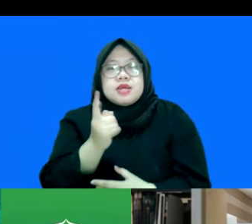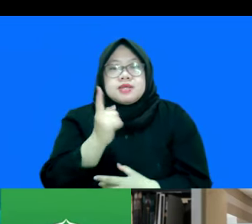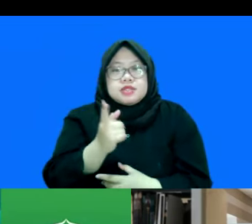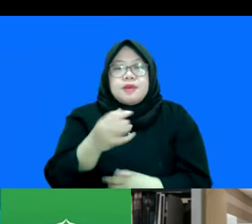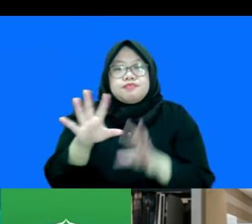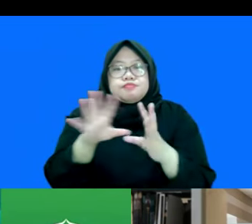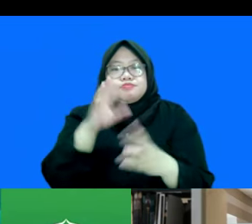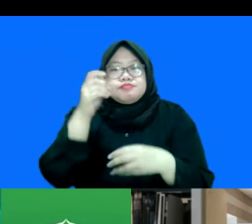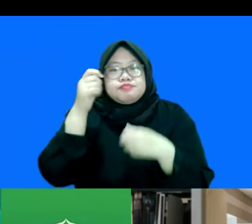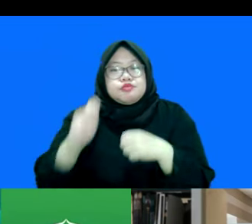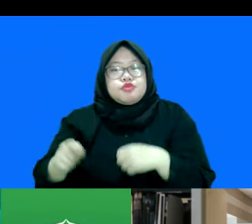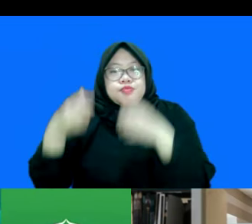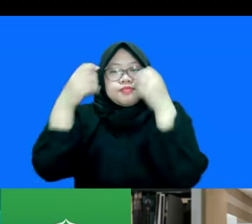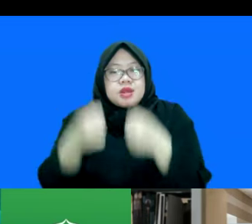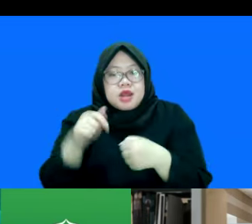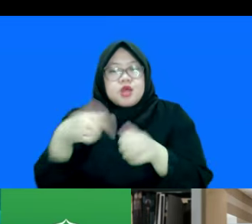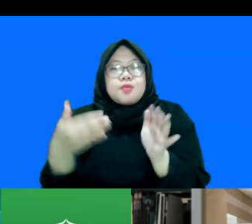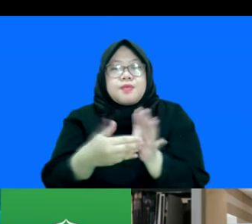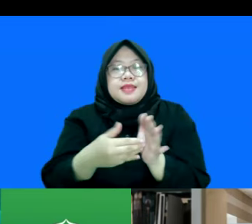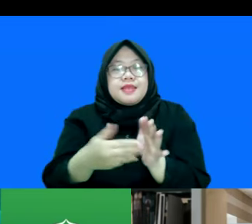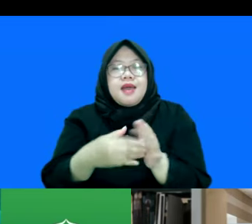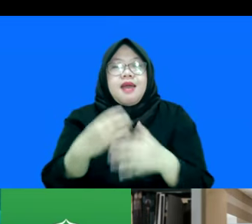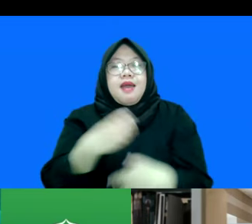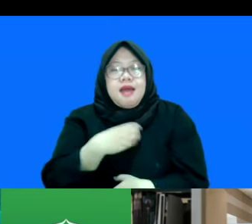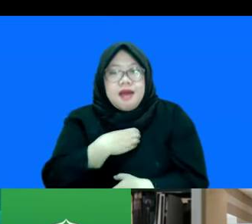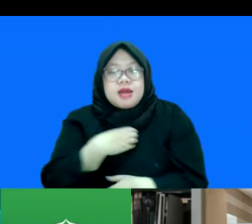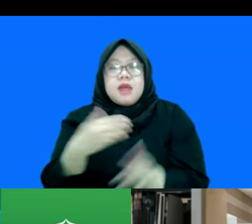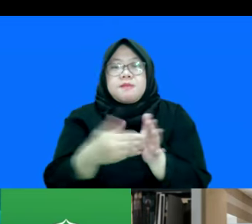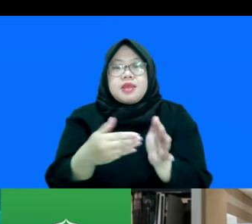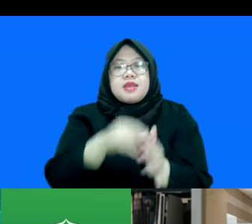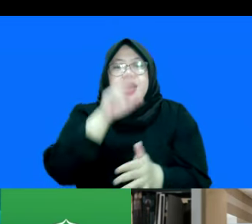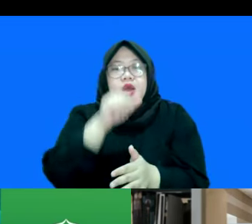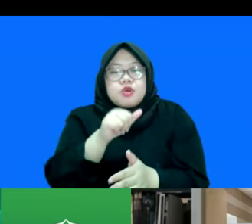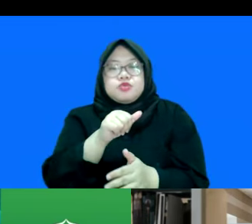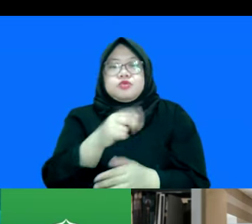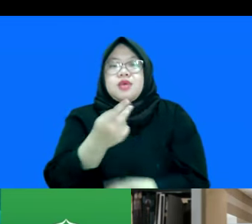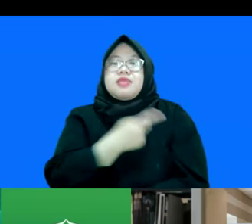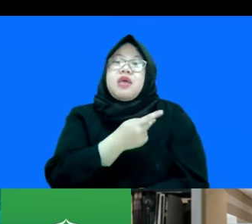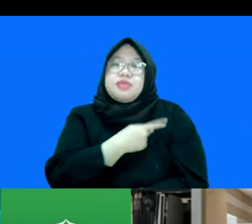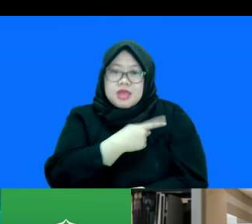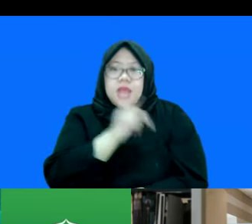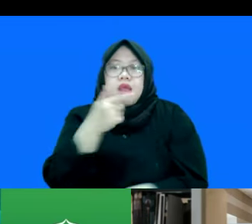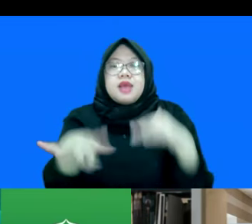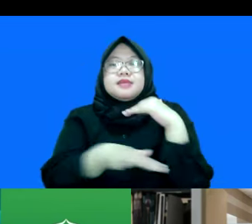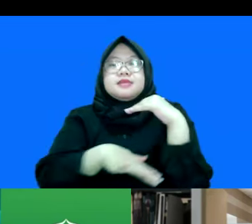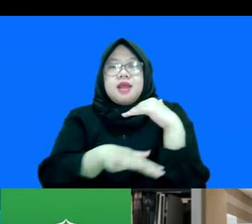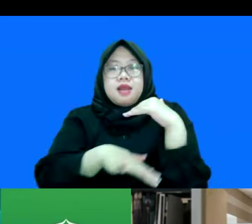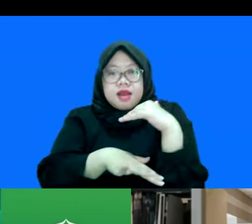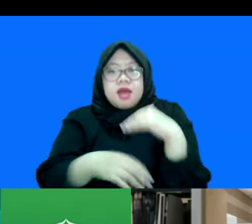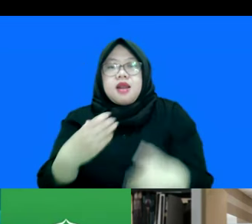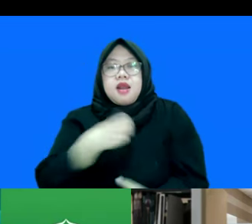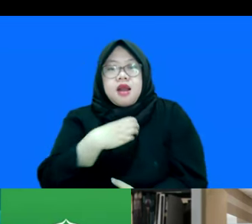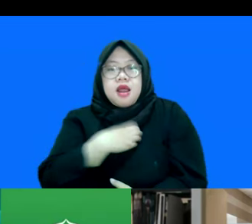soal pembatasan hak. Jadi tentu pembatasannya juga harus dilakukan secara hati-hati dan standar hak asasi manusianya